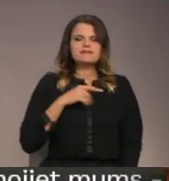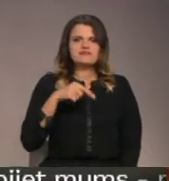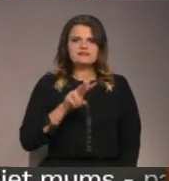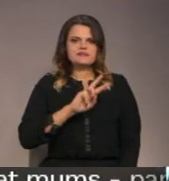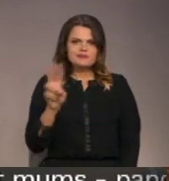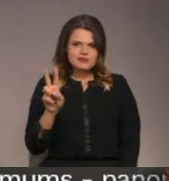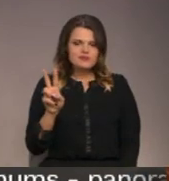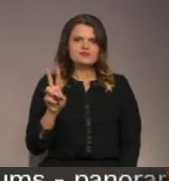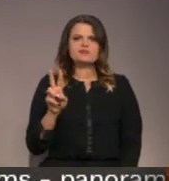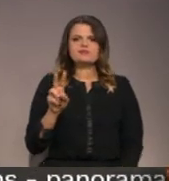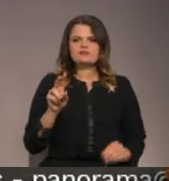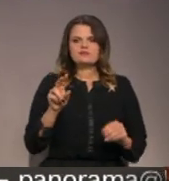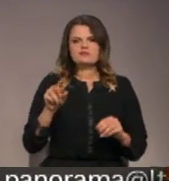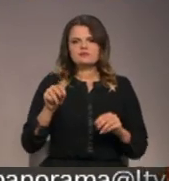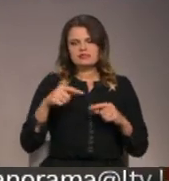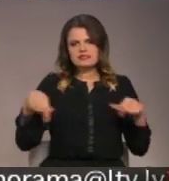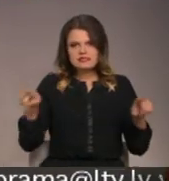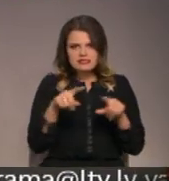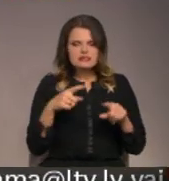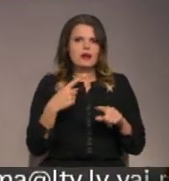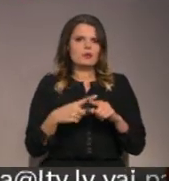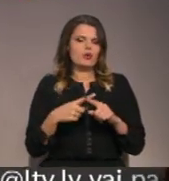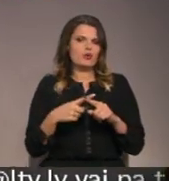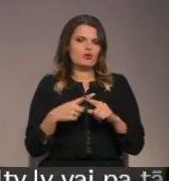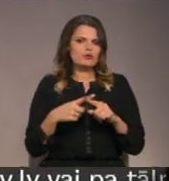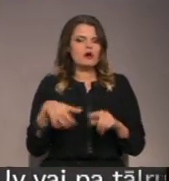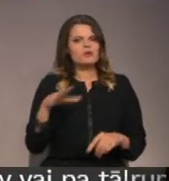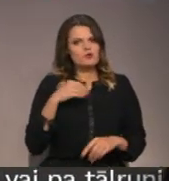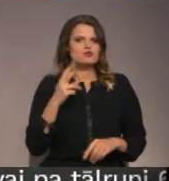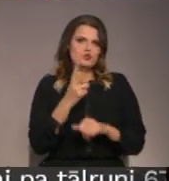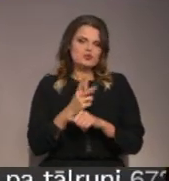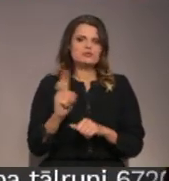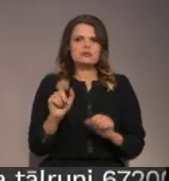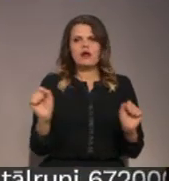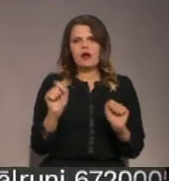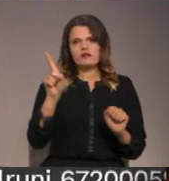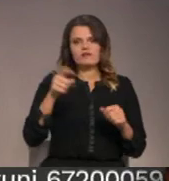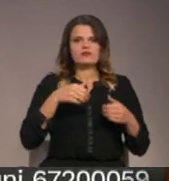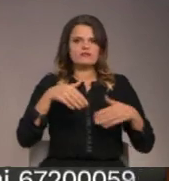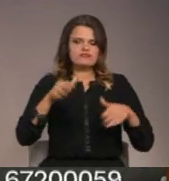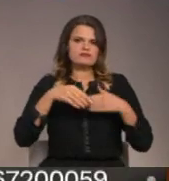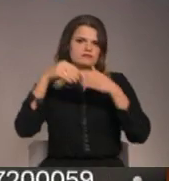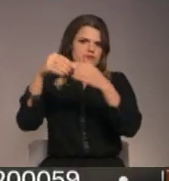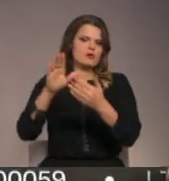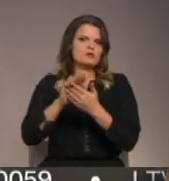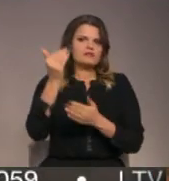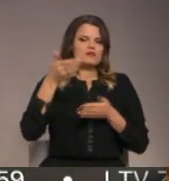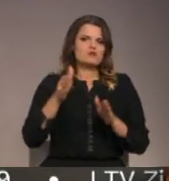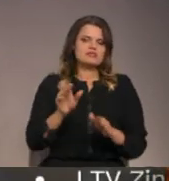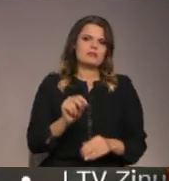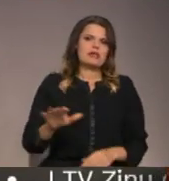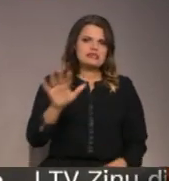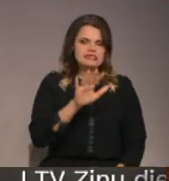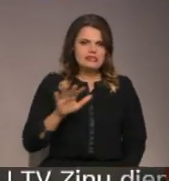virusā skarušas valstis. Mūsu uzdevums pēc iespējas atrakt viņus nogadāt uz viņu dzimtajām